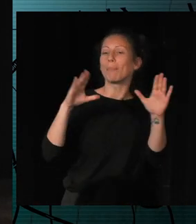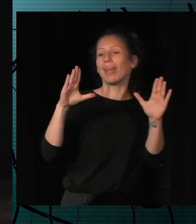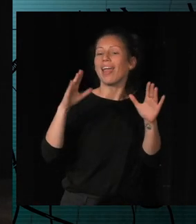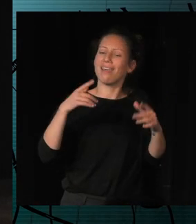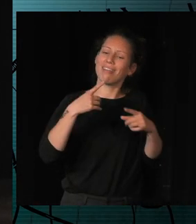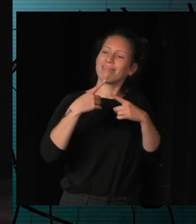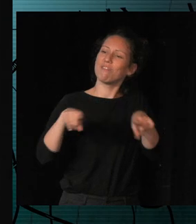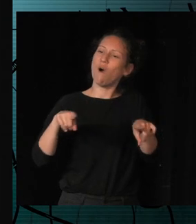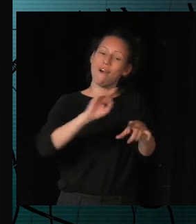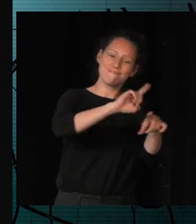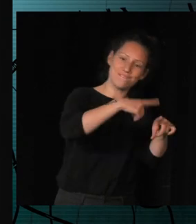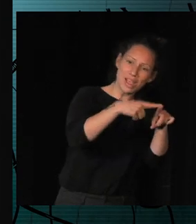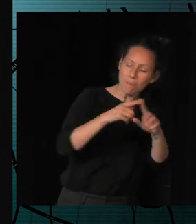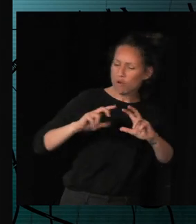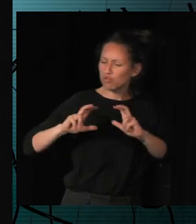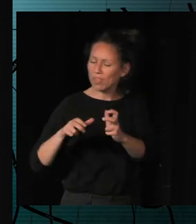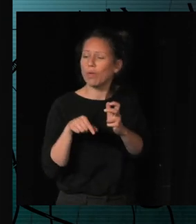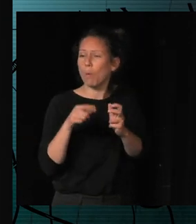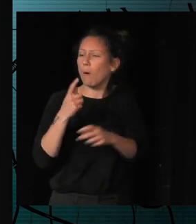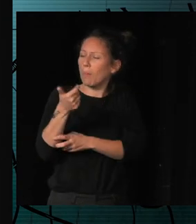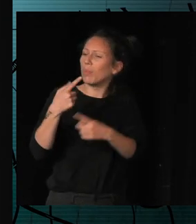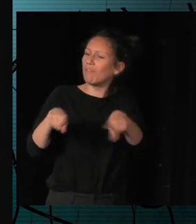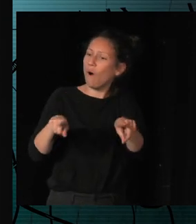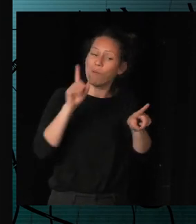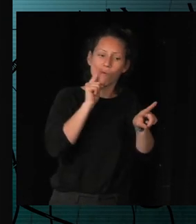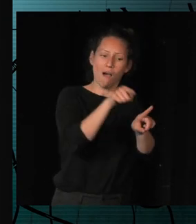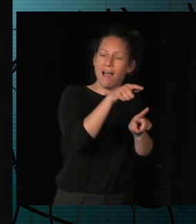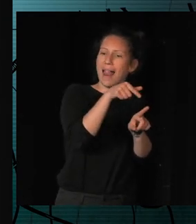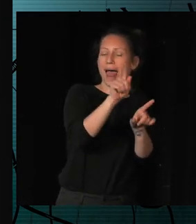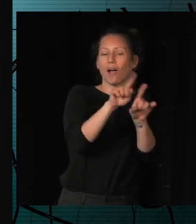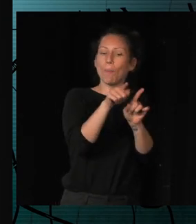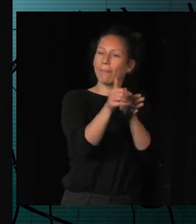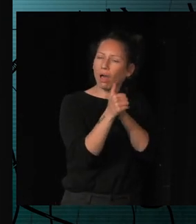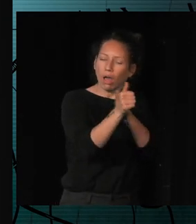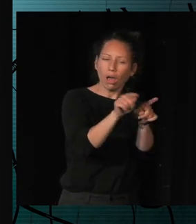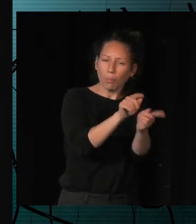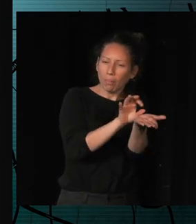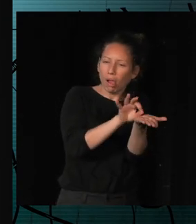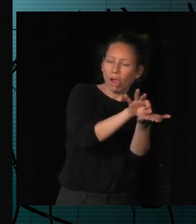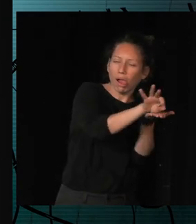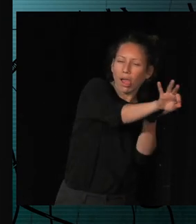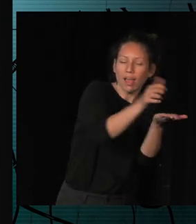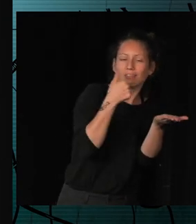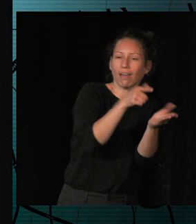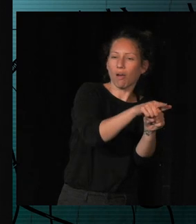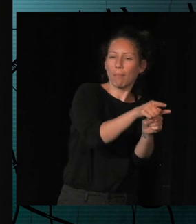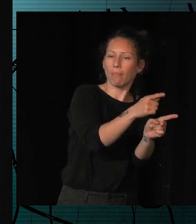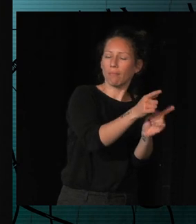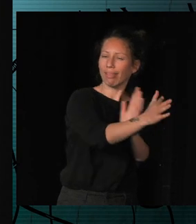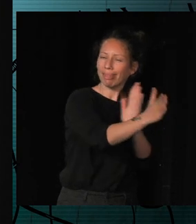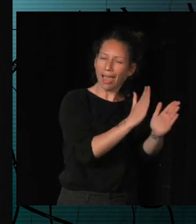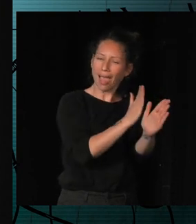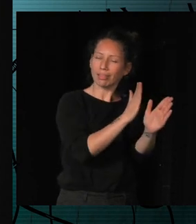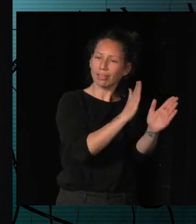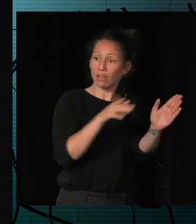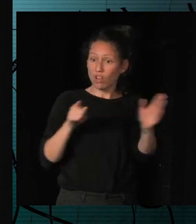davantage vous emmenez sur un chemin effectivement parfois métaphorique thématique et cetera qui va induire une une réflexion intérieure là où le jeu va fonctionner parce